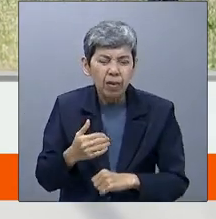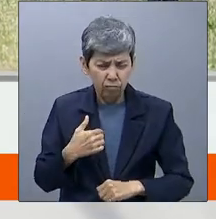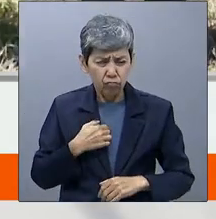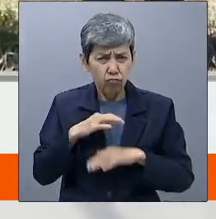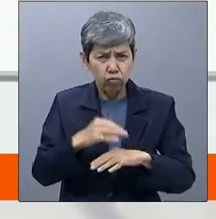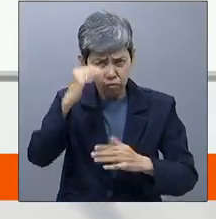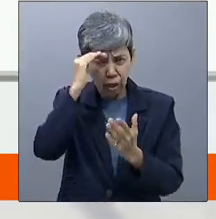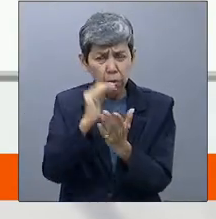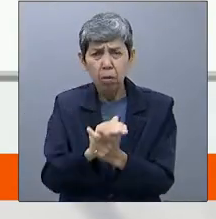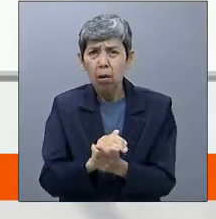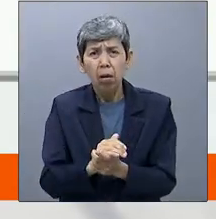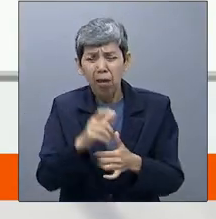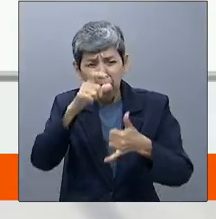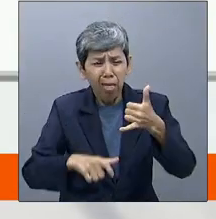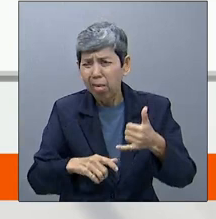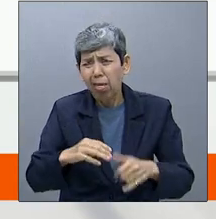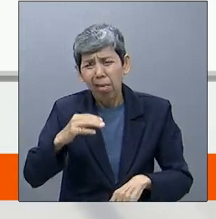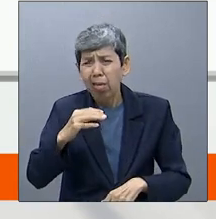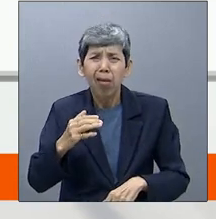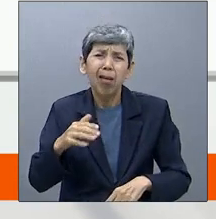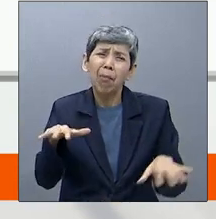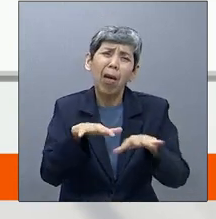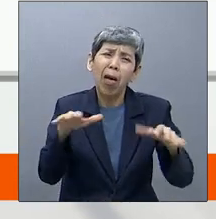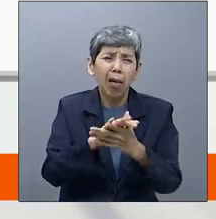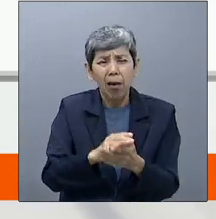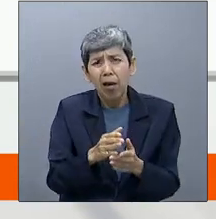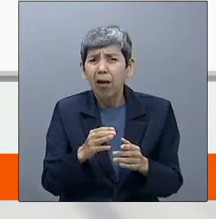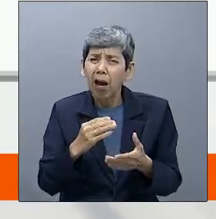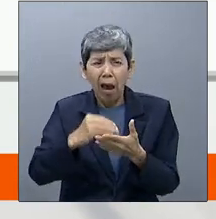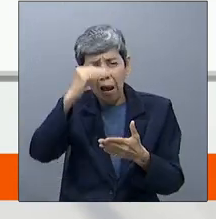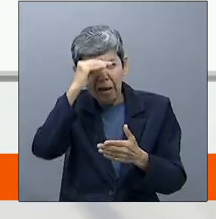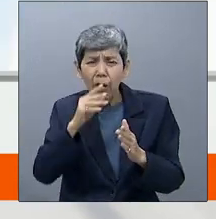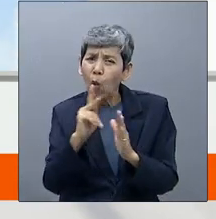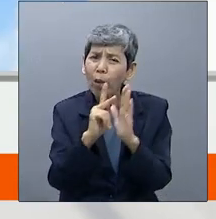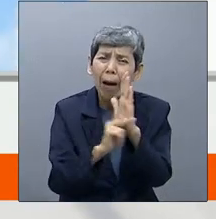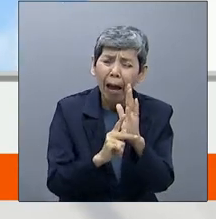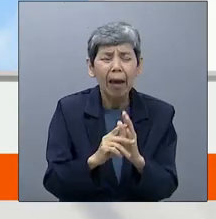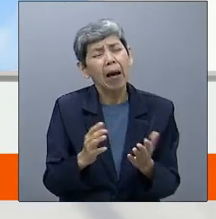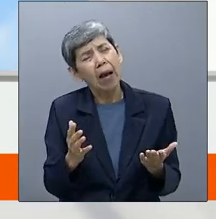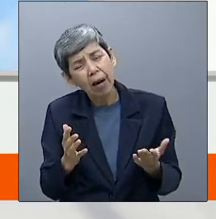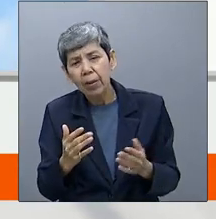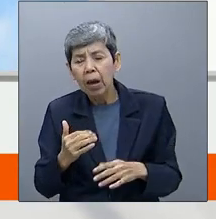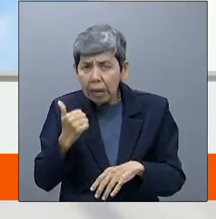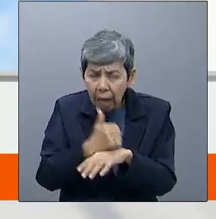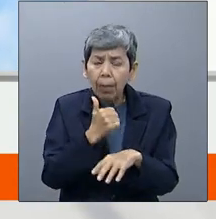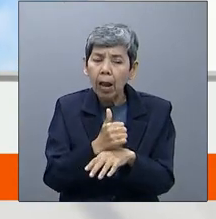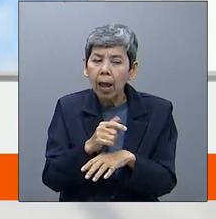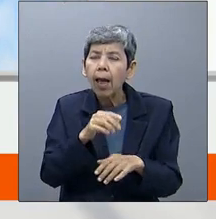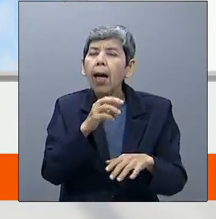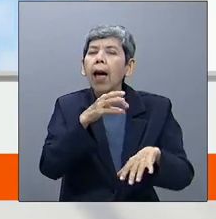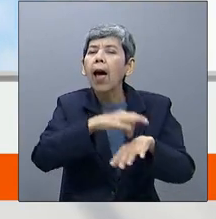ม่ได้ใช้คุณวุฒิแห่งตัวได้ใช้คุณวุฒิวิสีศาสตร์ด้วยนะวิสีศาสตร์นะเข้ามาเข้าทางช่องทางเนี้ยน